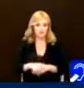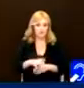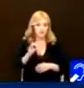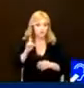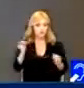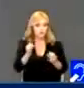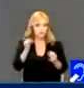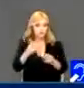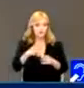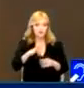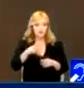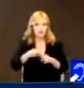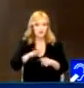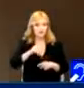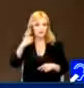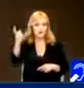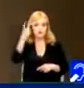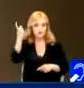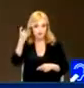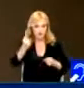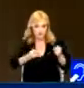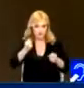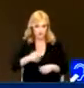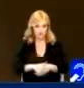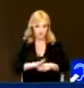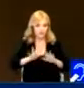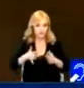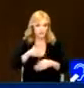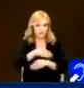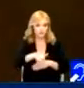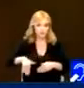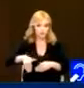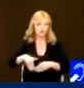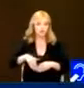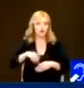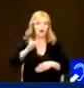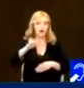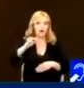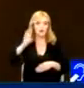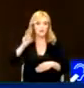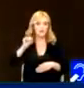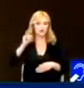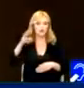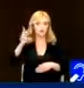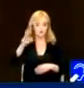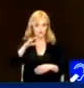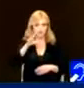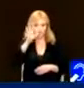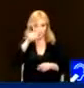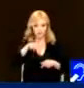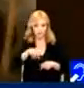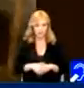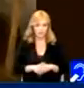proprietarul mașinii. Incidentul s-a produs în curtea unui bloc de pe strada Alba Iulia. Locuitorii spun că mașina stătea acolo de mai bine de un an, iar